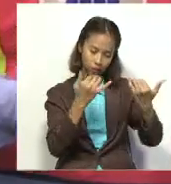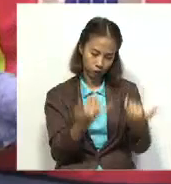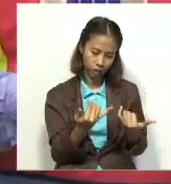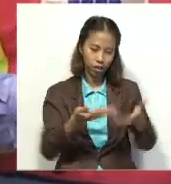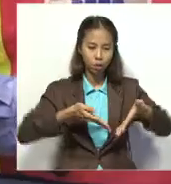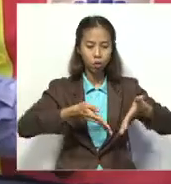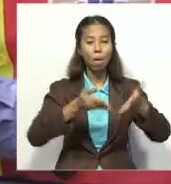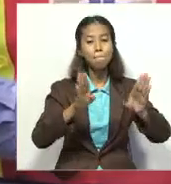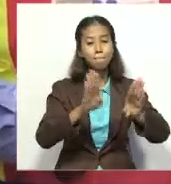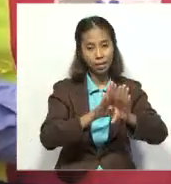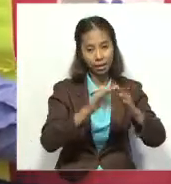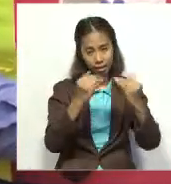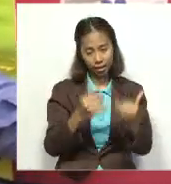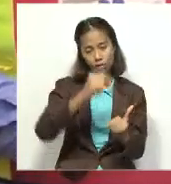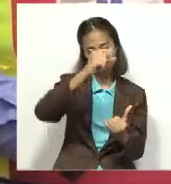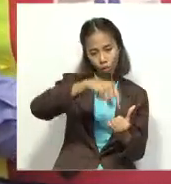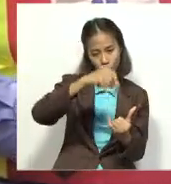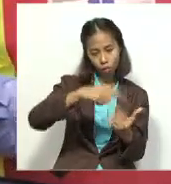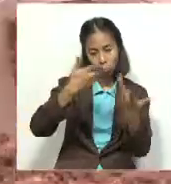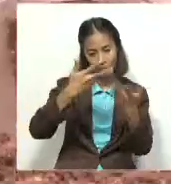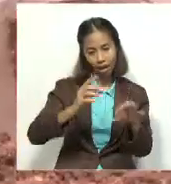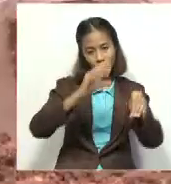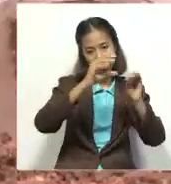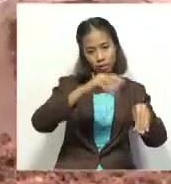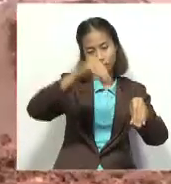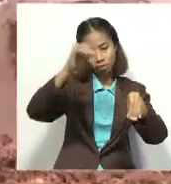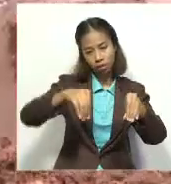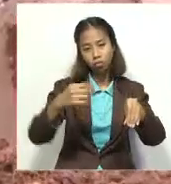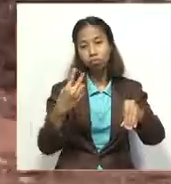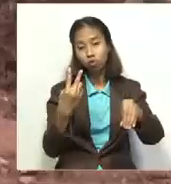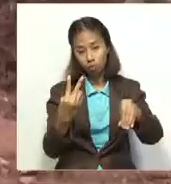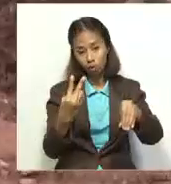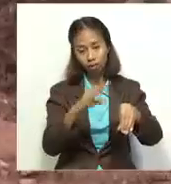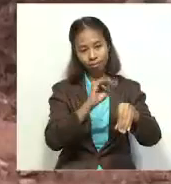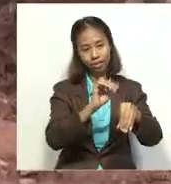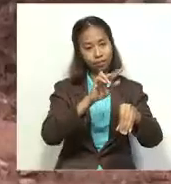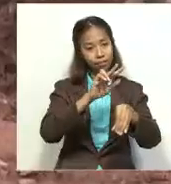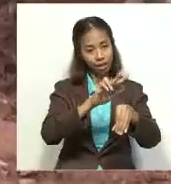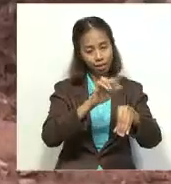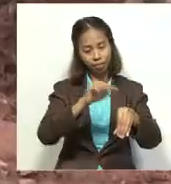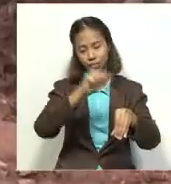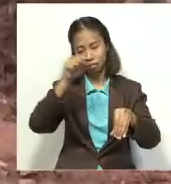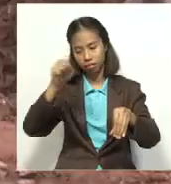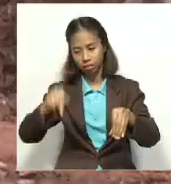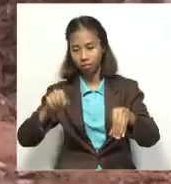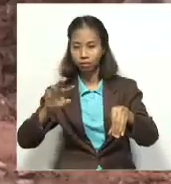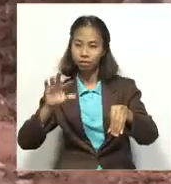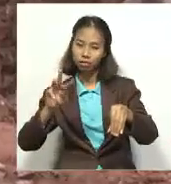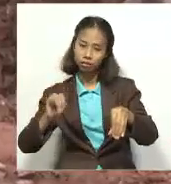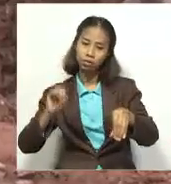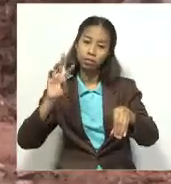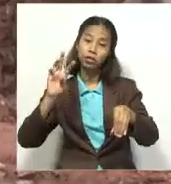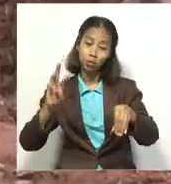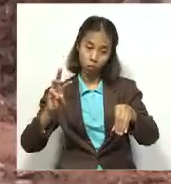ก็ได้นำอุปกรณ์เข้าซ่อมแซมแล้ว2จุดนะคะก็คือที่กิโลเมตรที่43และกิโลเมตรที่